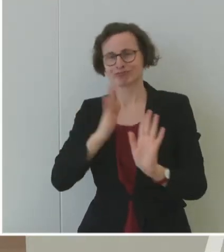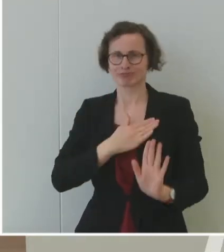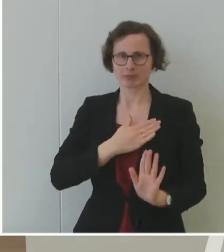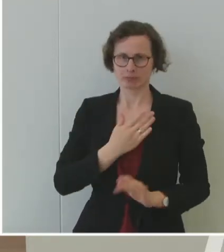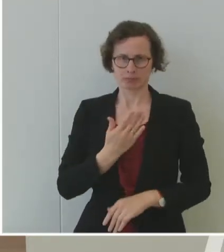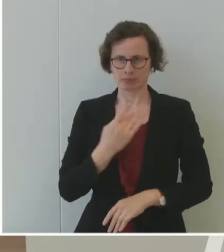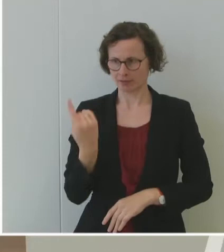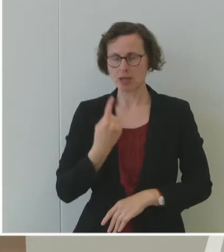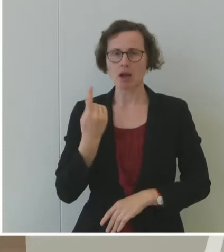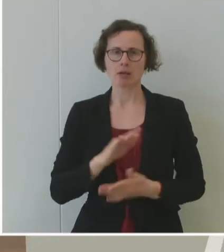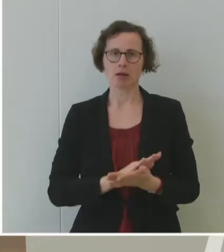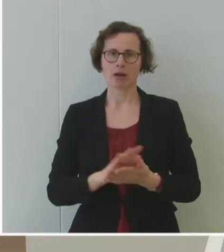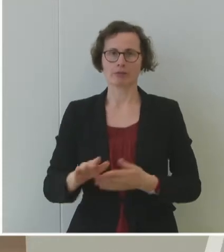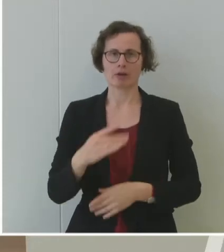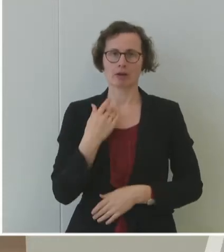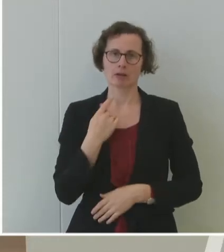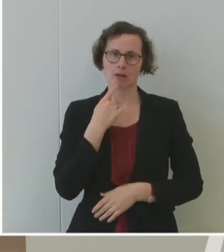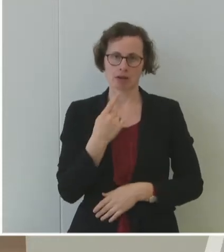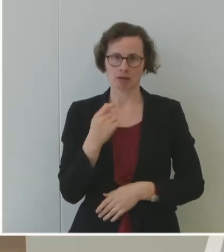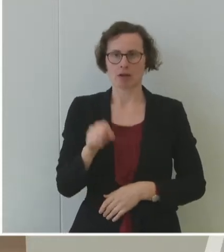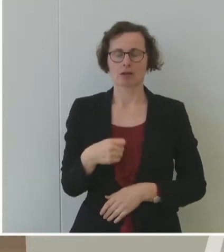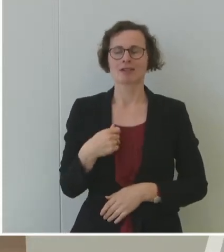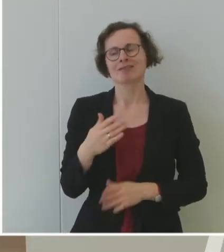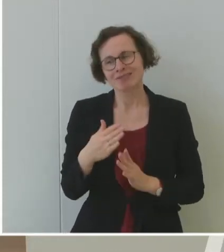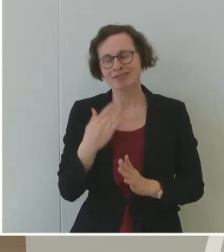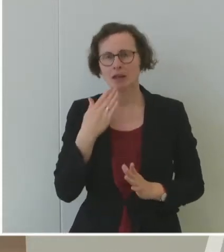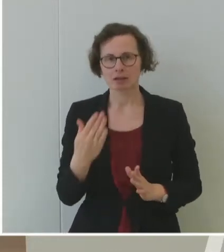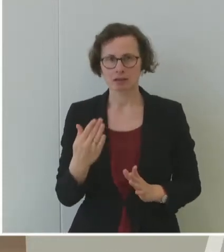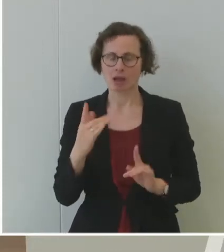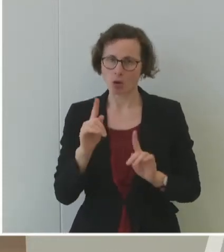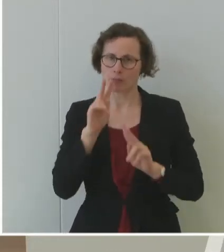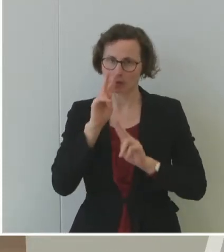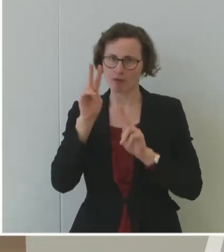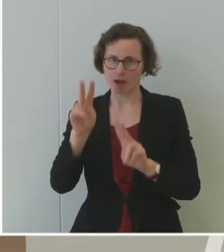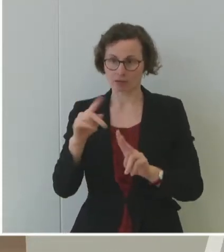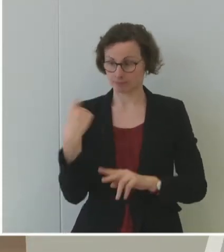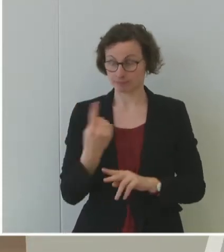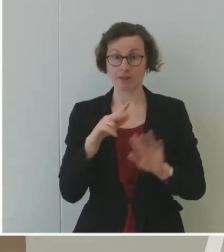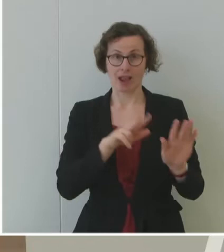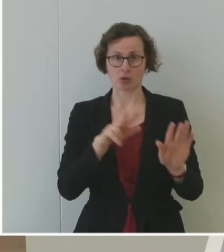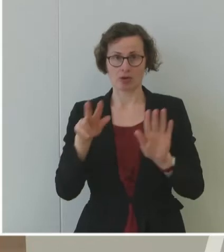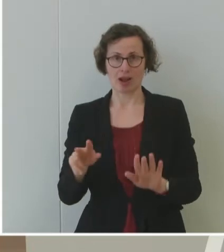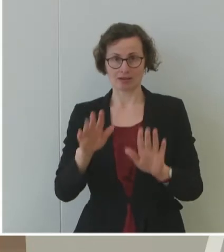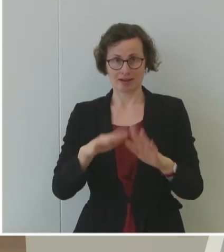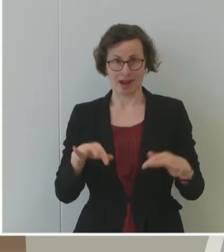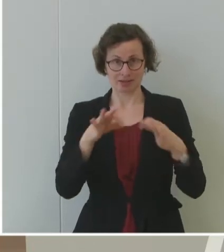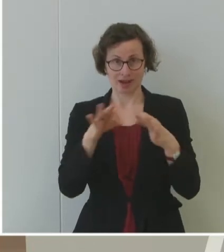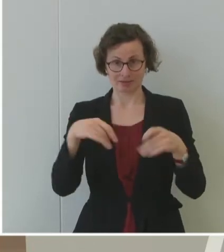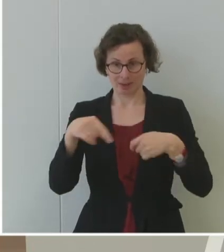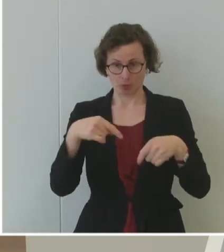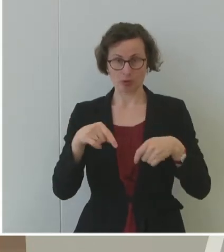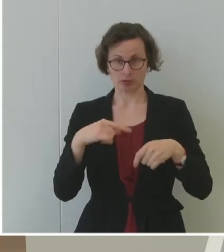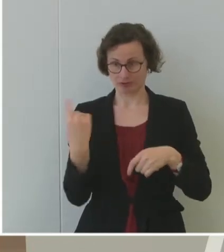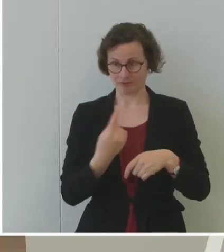hier leicht reden. Und darauf sollten wir auch mal achten. Die 88 Landtagsabgeordneten, die wir hier alle sitzen, wir